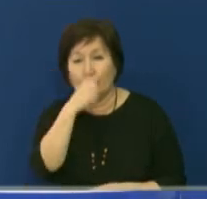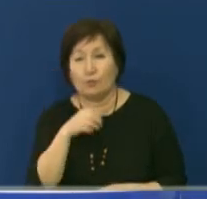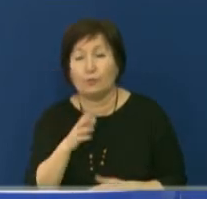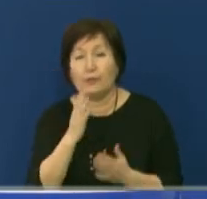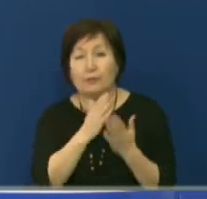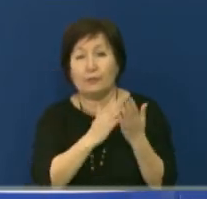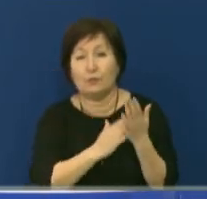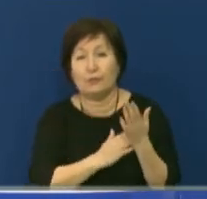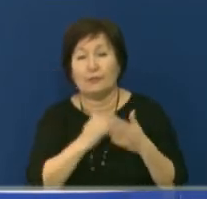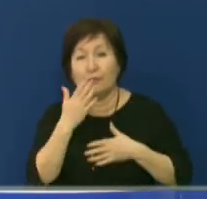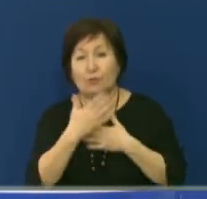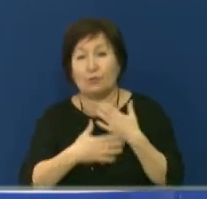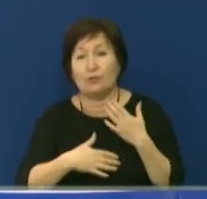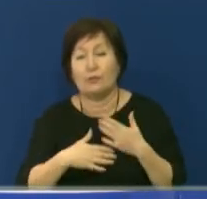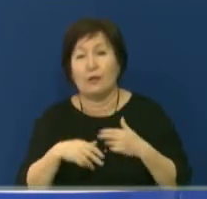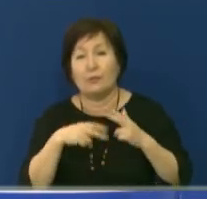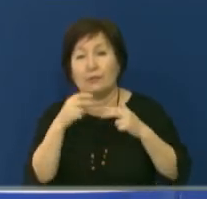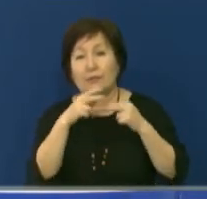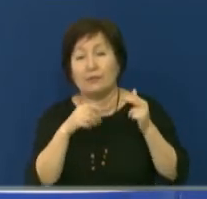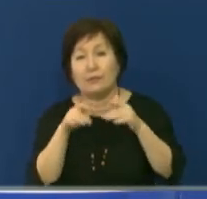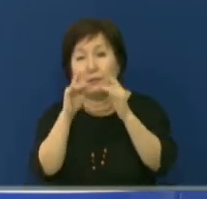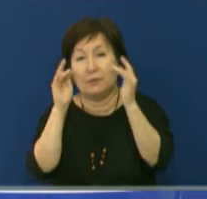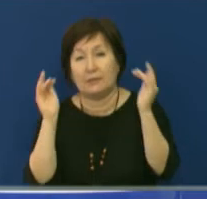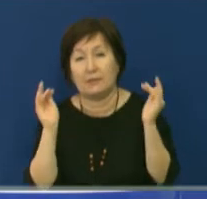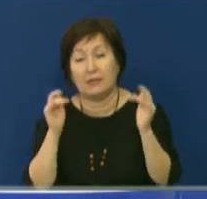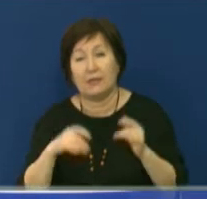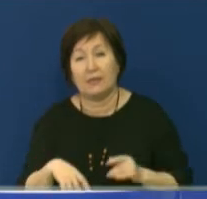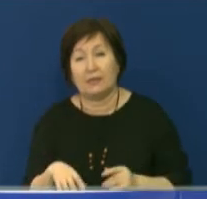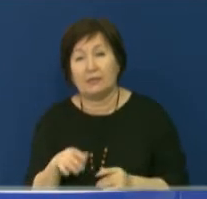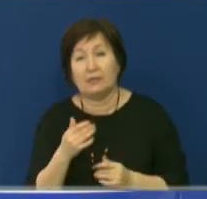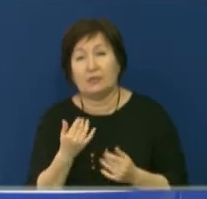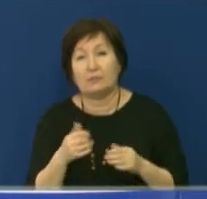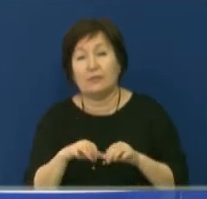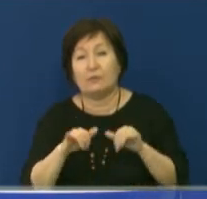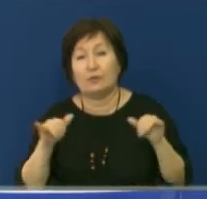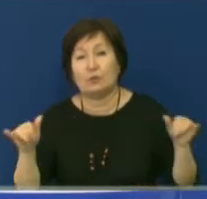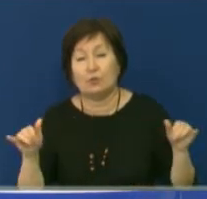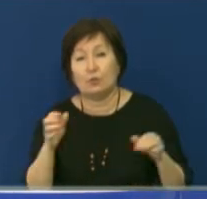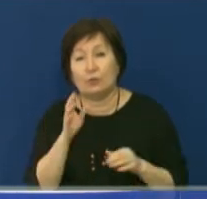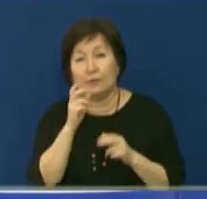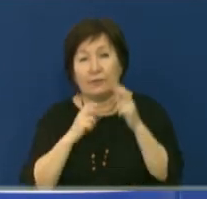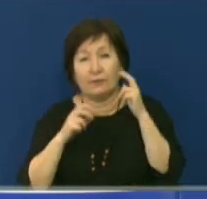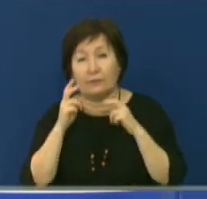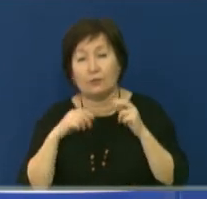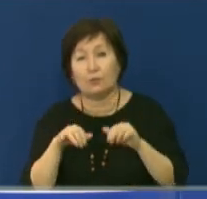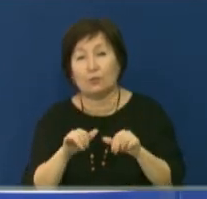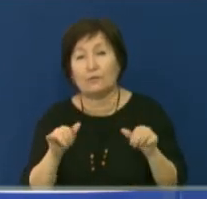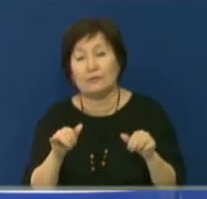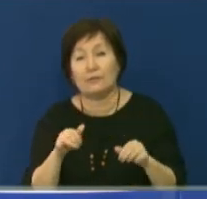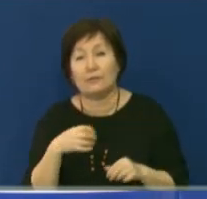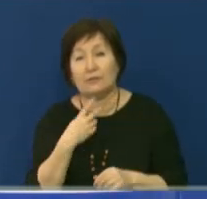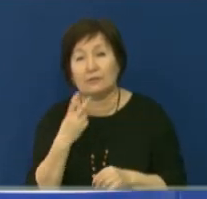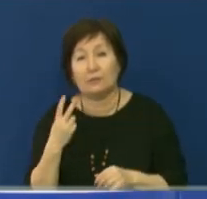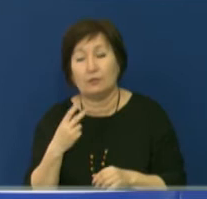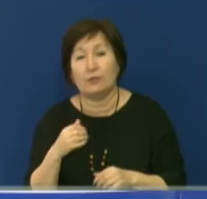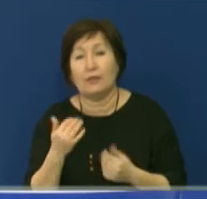«АУ Ельбесиге» Министерства индустрии и инфраструктурного развития Республики Казахстан ведется работа по развитию региона. В текущем году